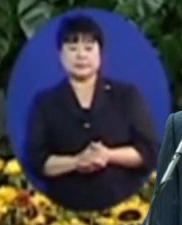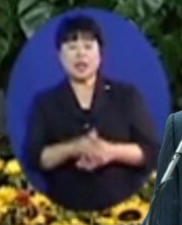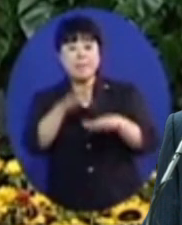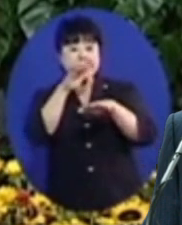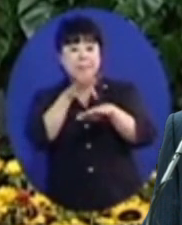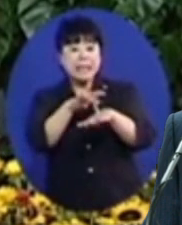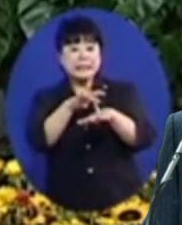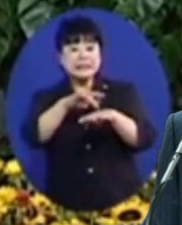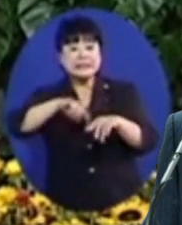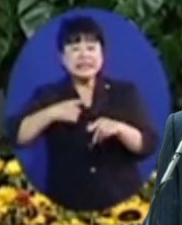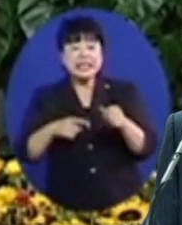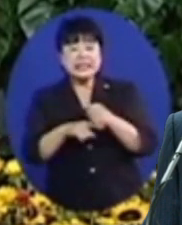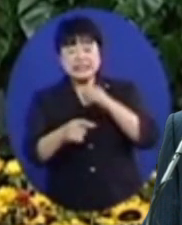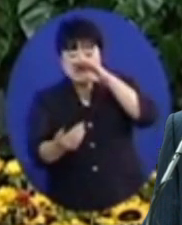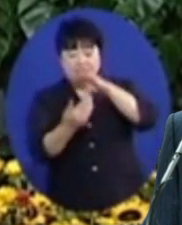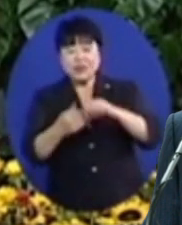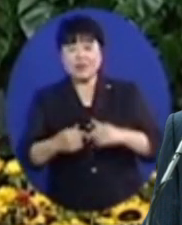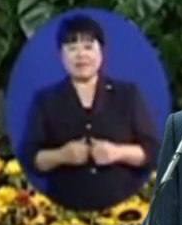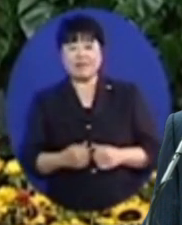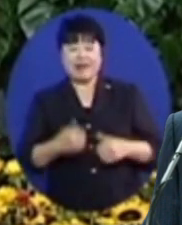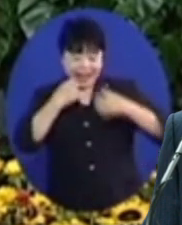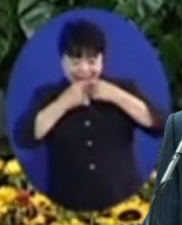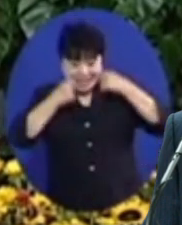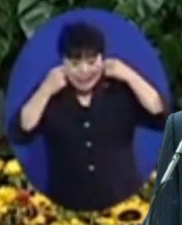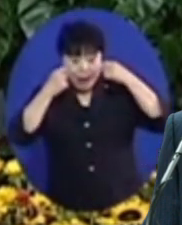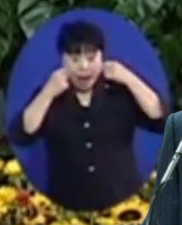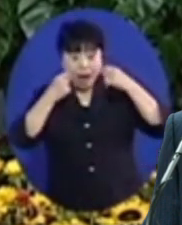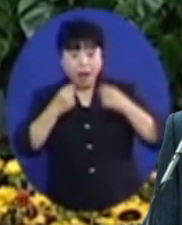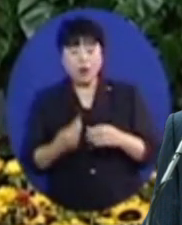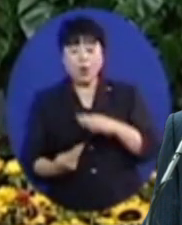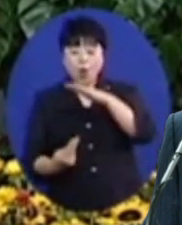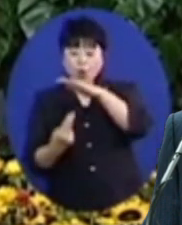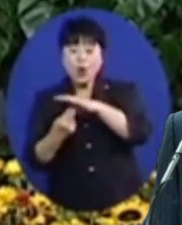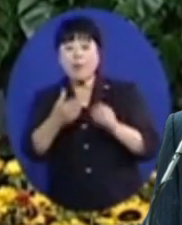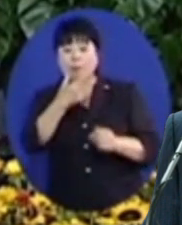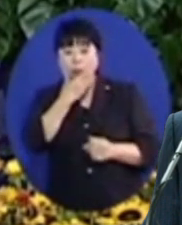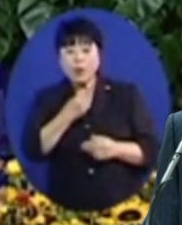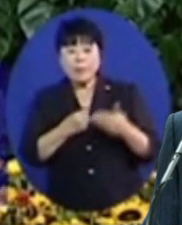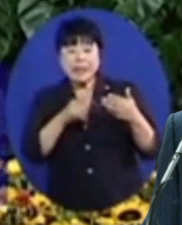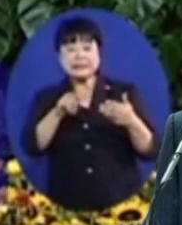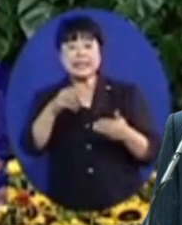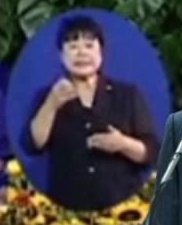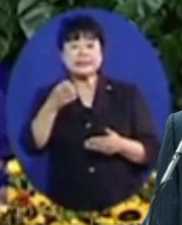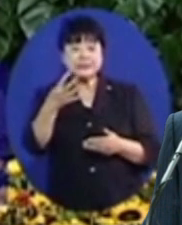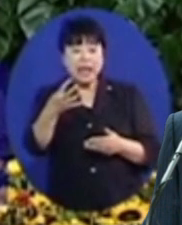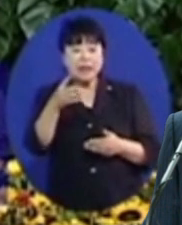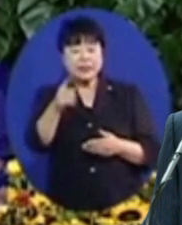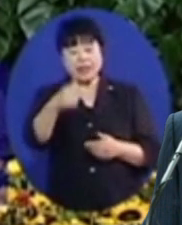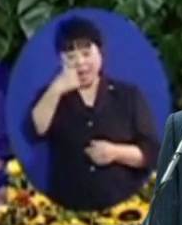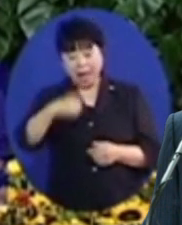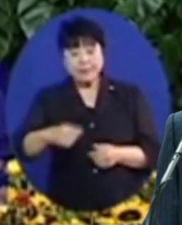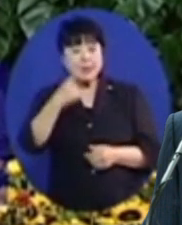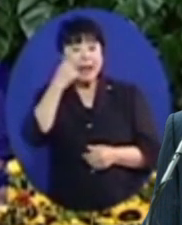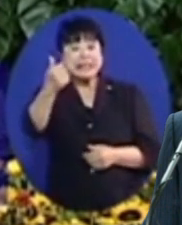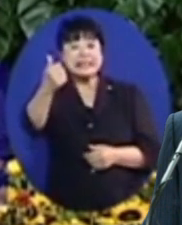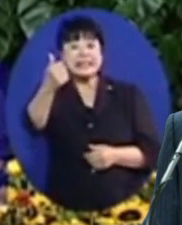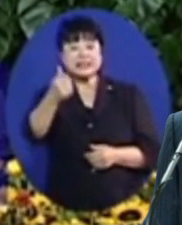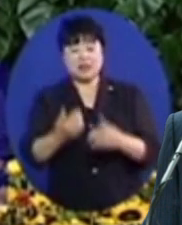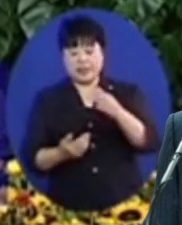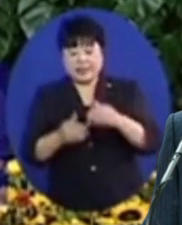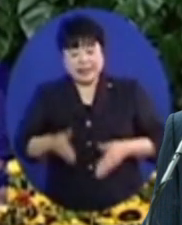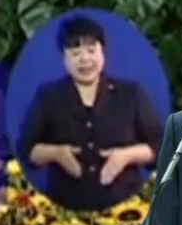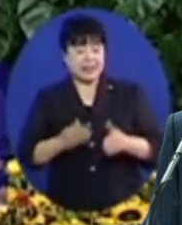마귀는 자기의 뜻을 이루고 기뻐하고 있습니다. 요한복음 8장 44절에 너희는 너희 아비 마귀에게서